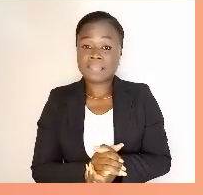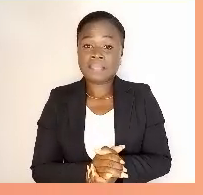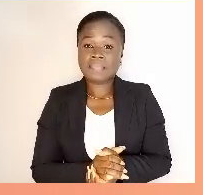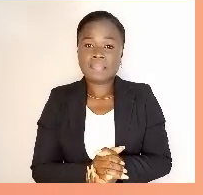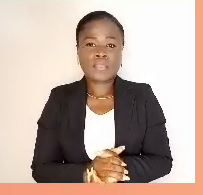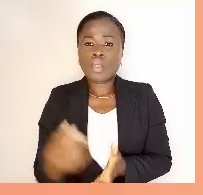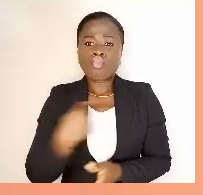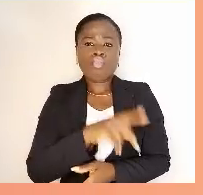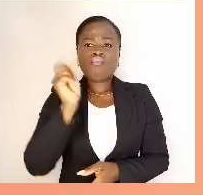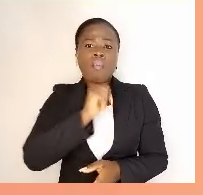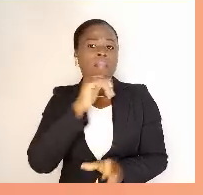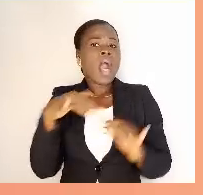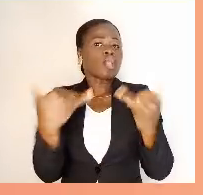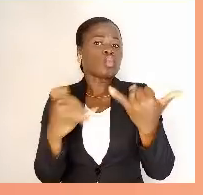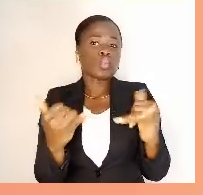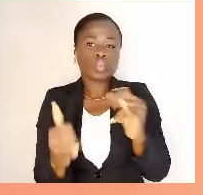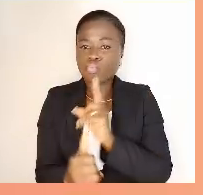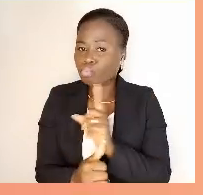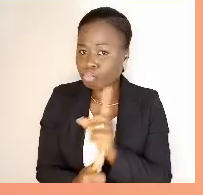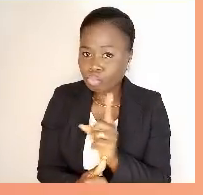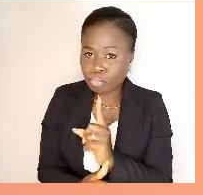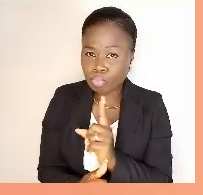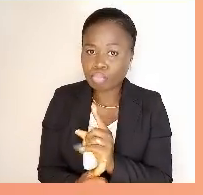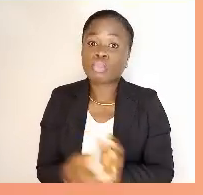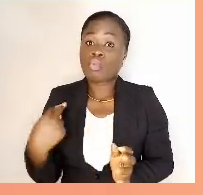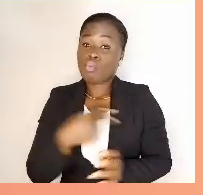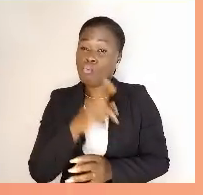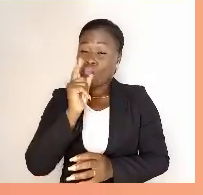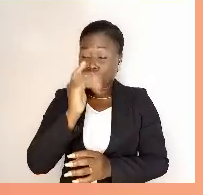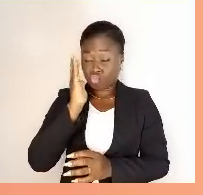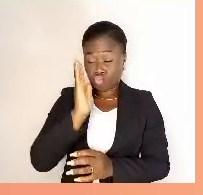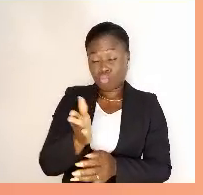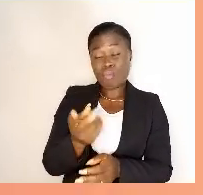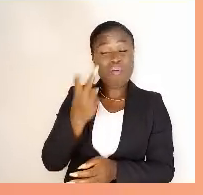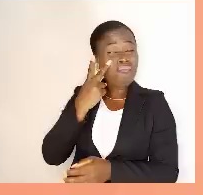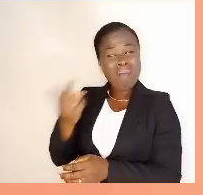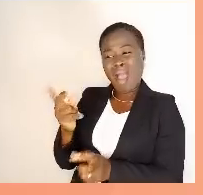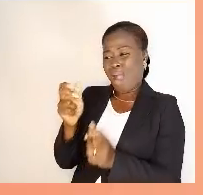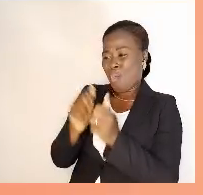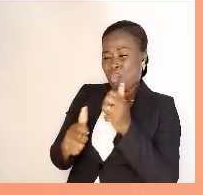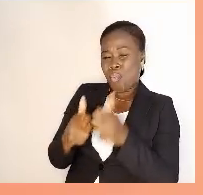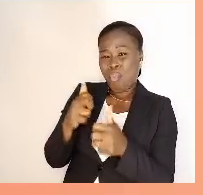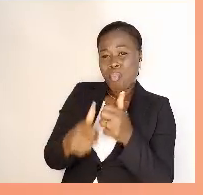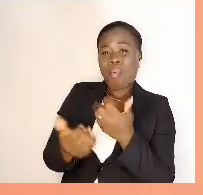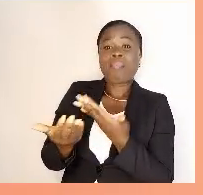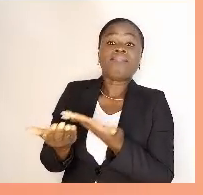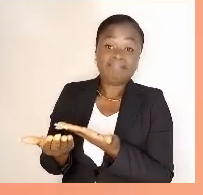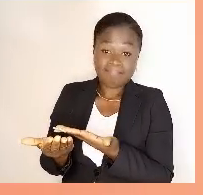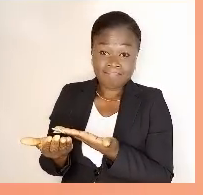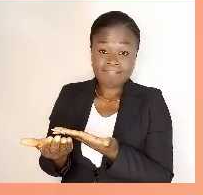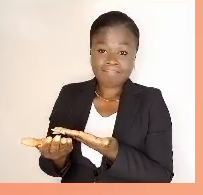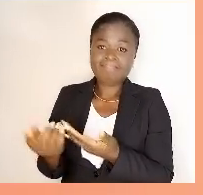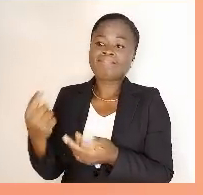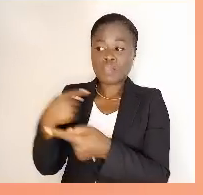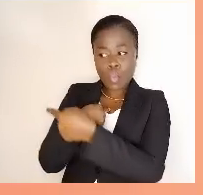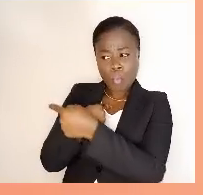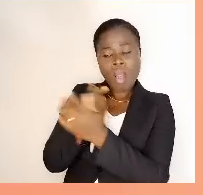point d'indifférence et de neutralité possible. Au regard de cette situation sans